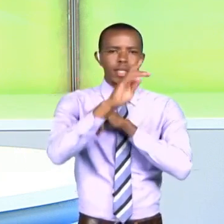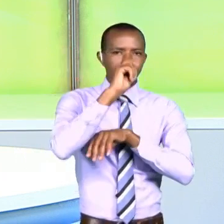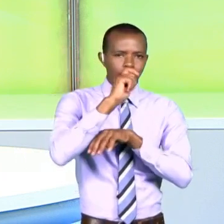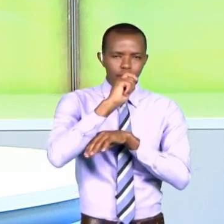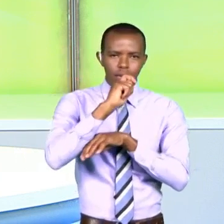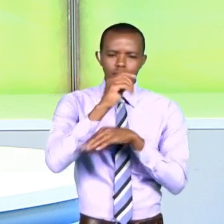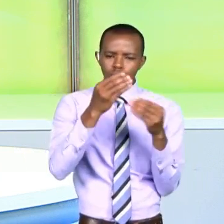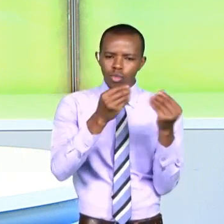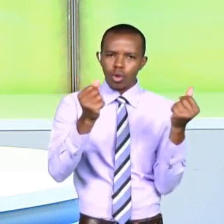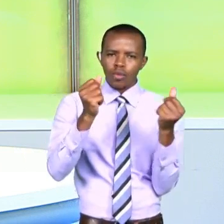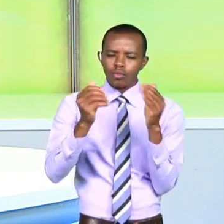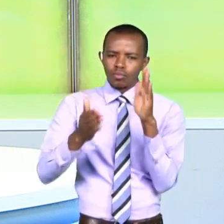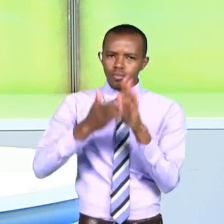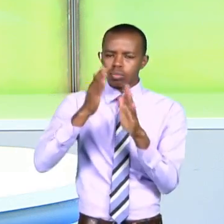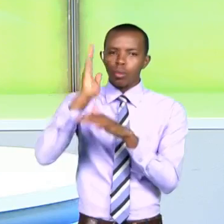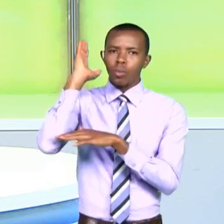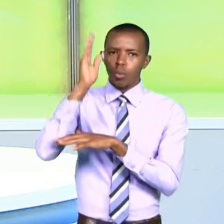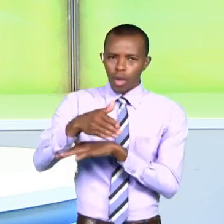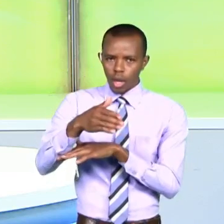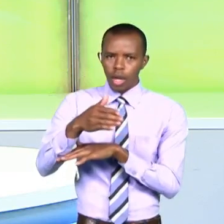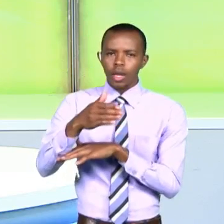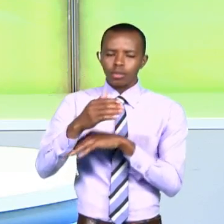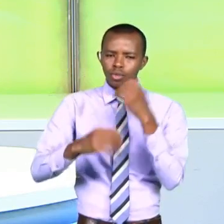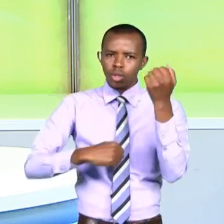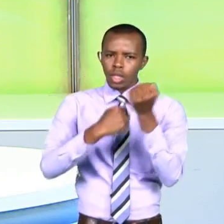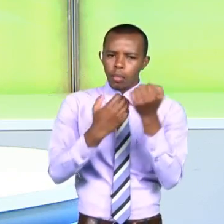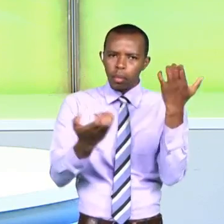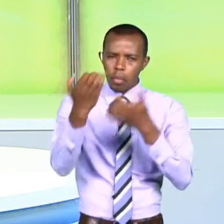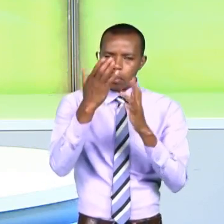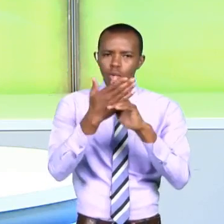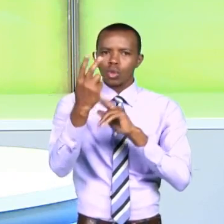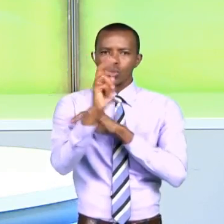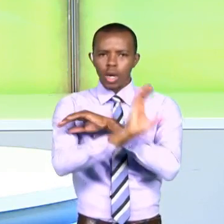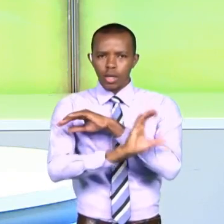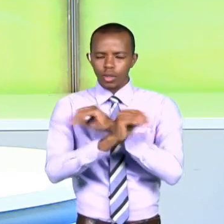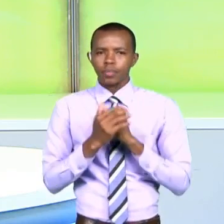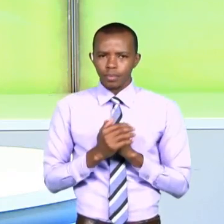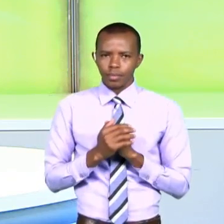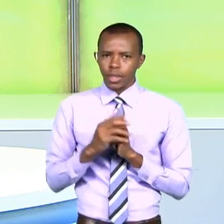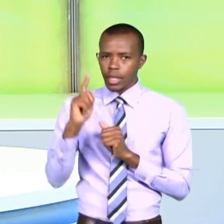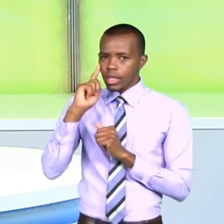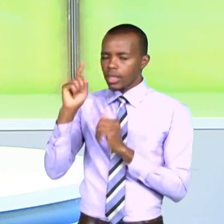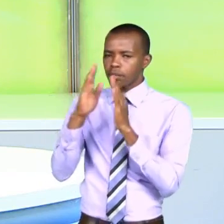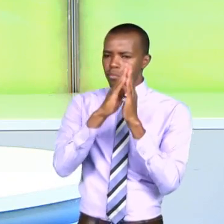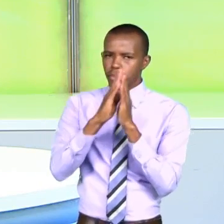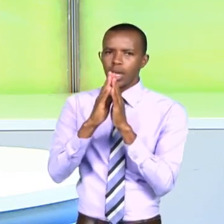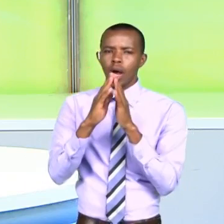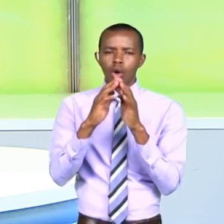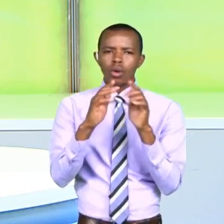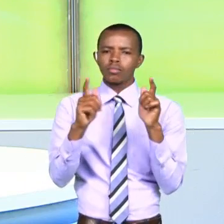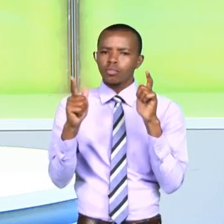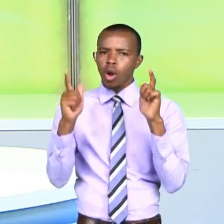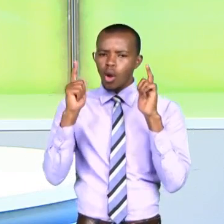Tanzania itatatuliwa haraka iwezekanavyo ili kufanikisha biashara baina ya mataifa hayo mawili. Robert Ouma sasa anazungumza na madereva